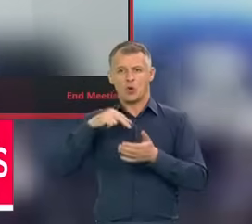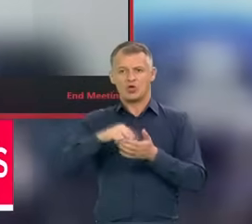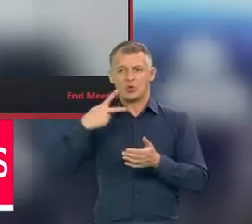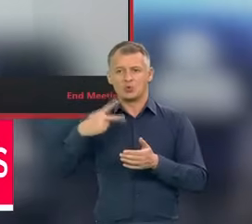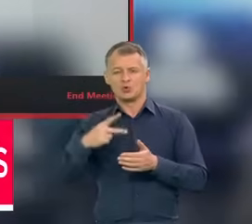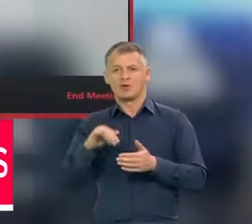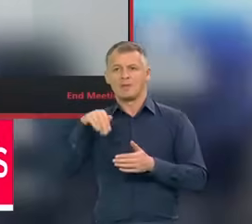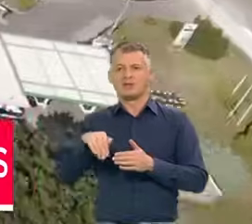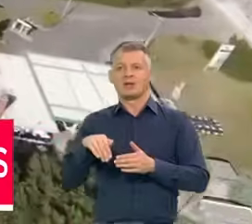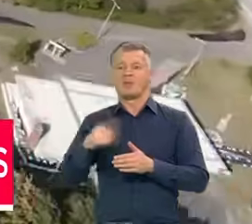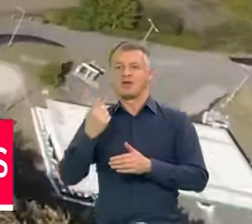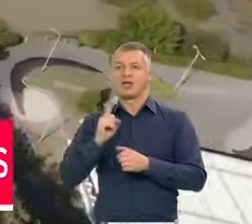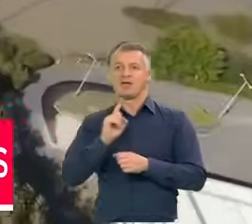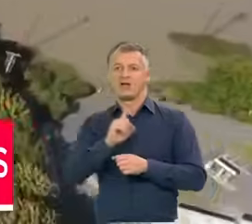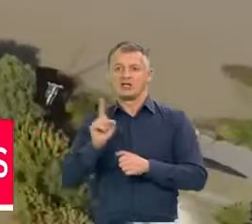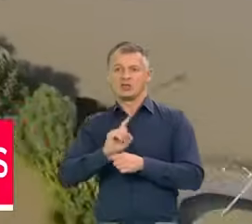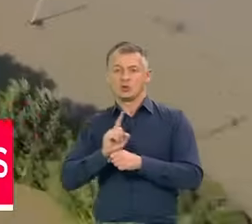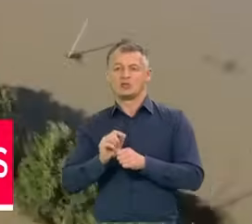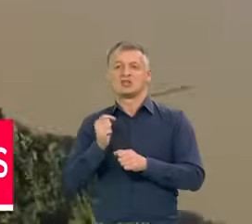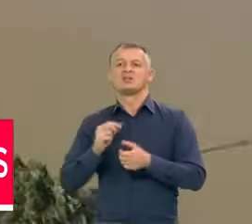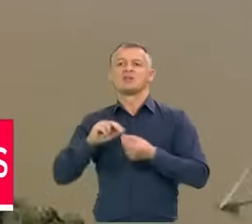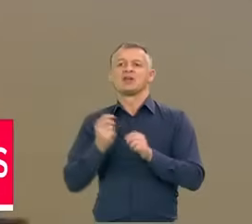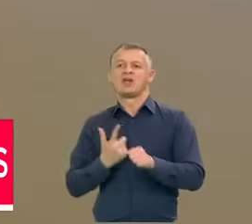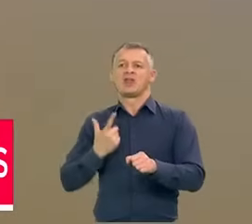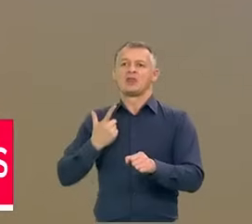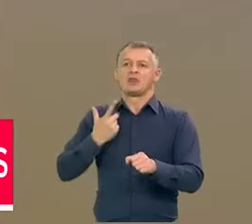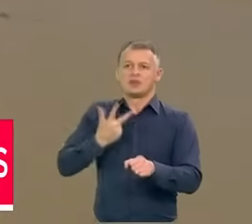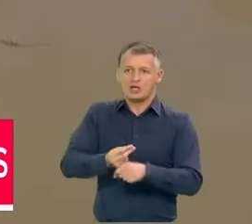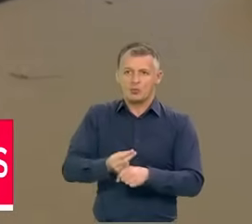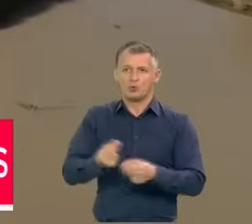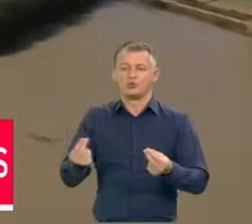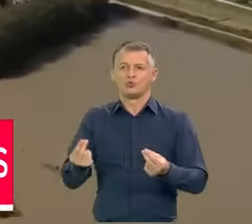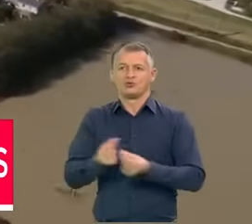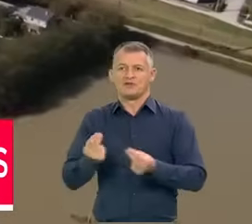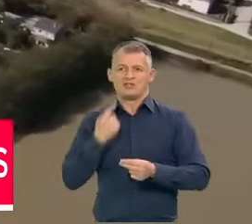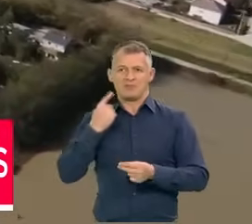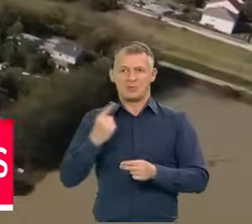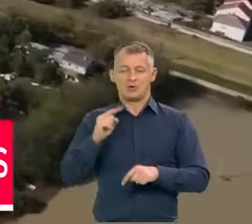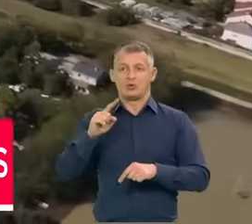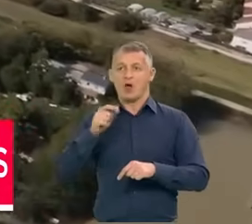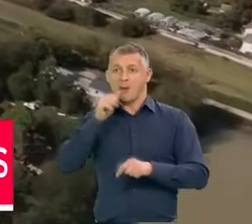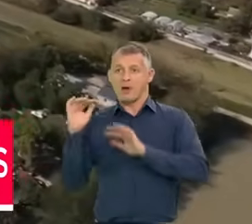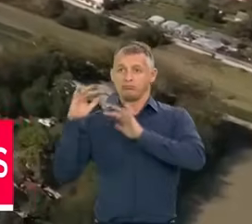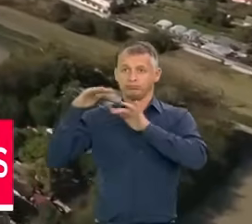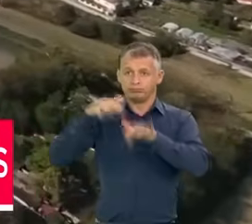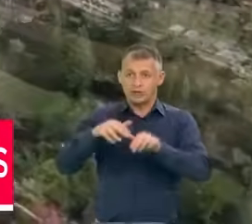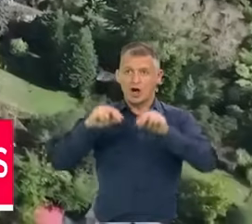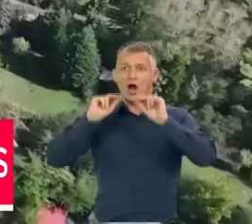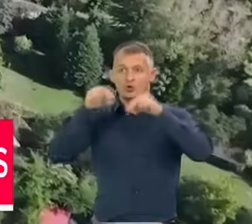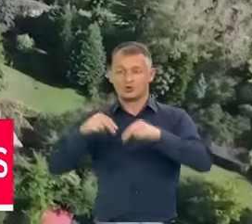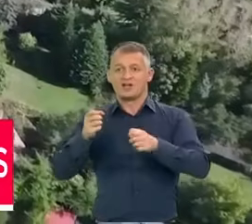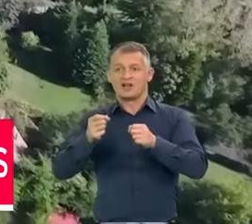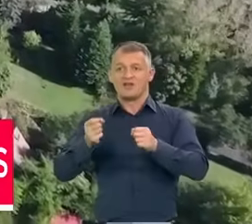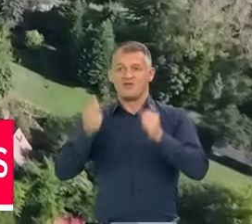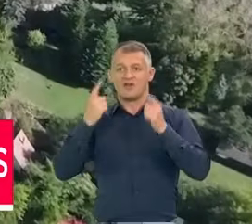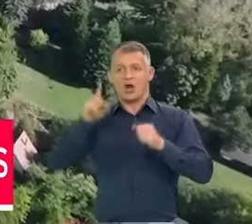m cu pe secundă Asta înseamnă o triplare a debitului în doar câteva săptămâni iar viitura Ar urma să ajungă la noi în țară la finalul lunii cu